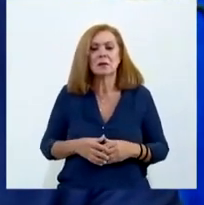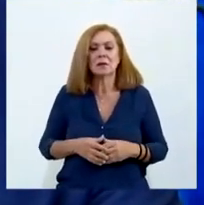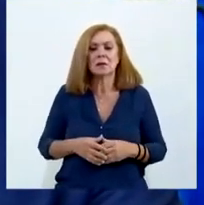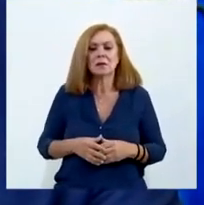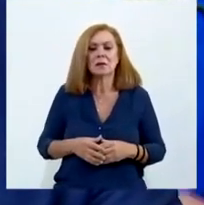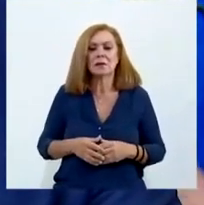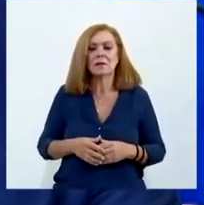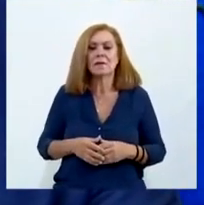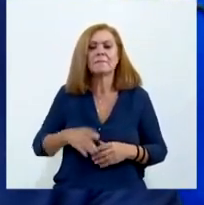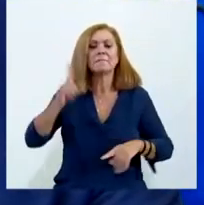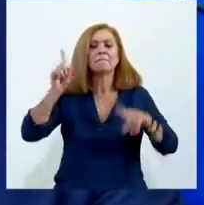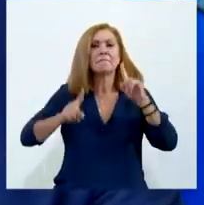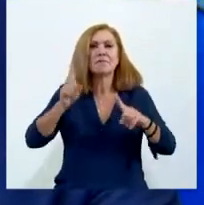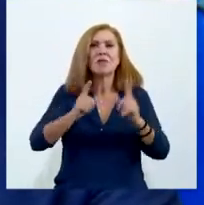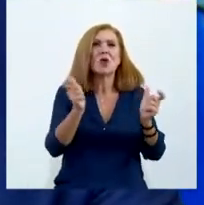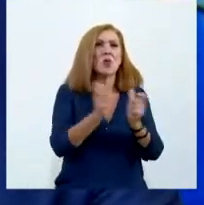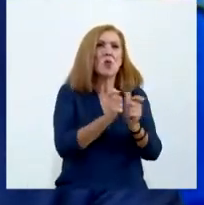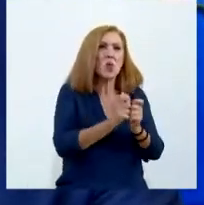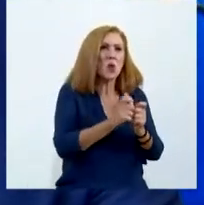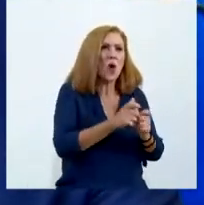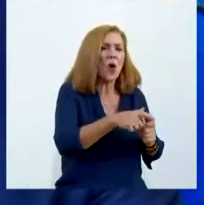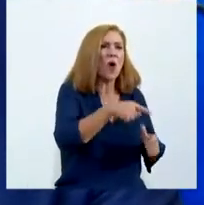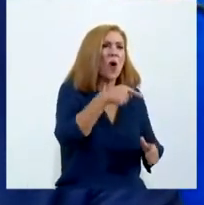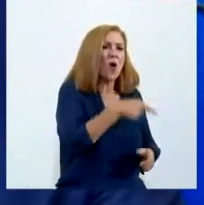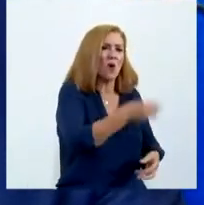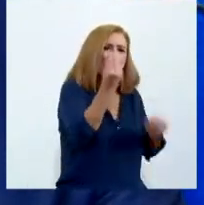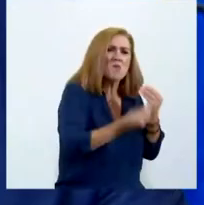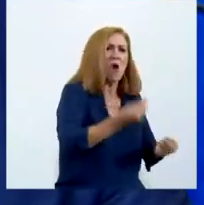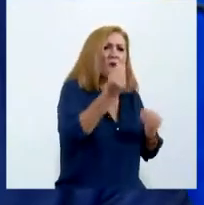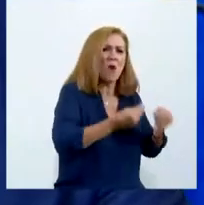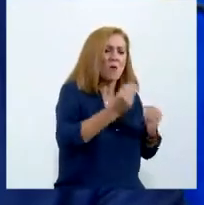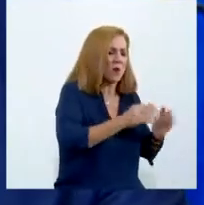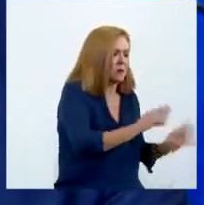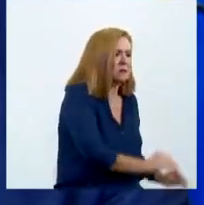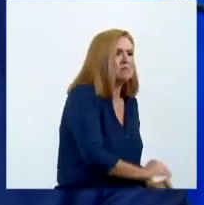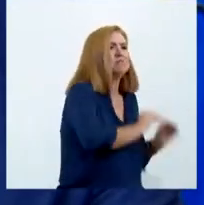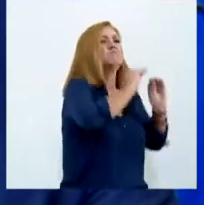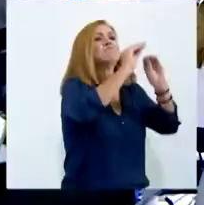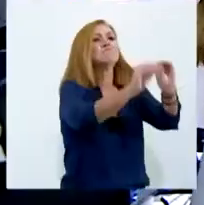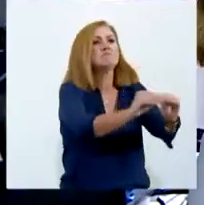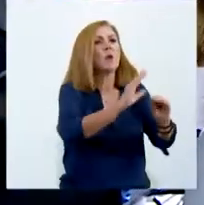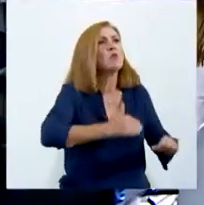κάποιων χωριών που συνεχώς πνίγονται πιο ορεινά. Σας ευχαριστώ πολύ.